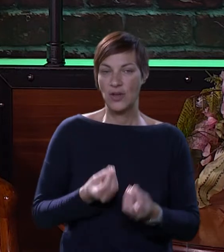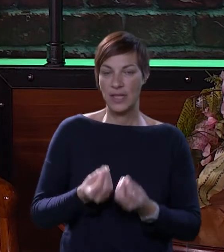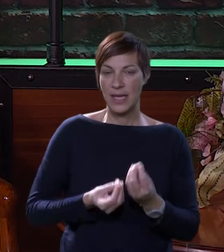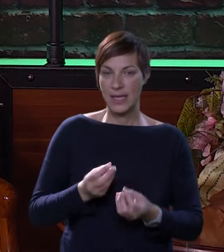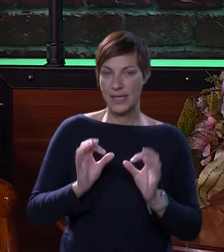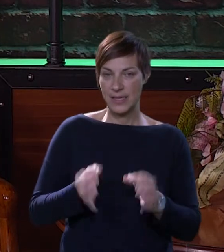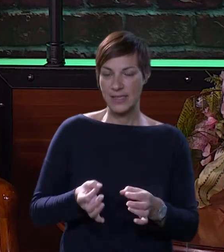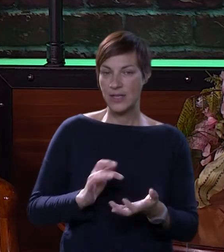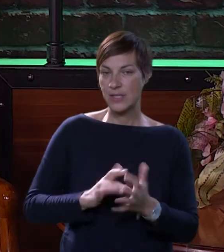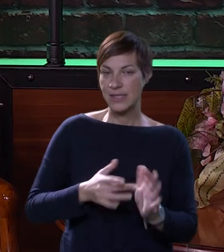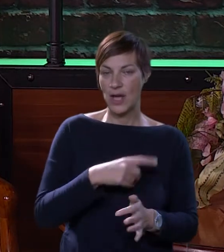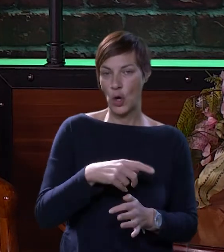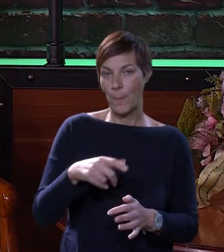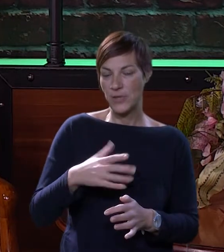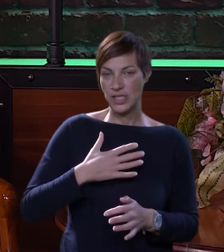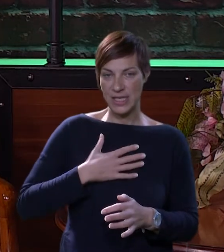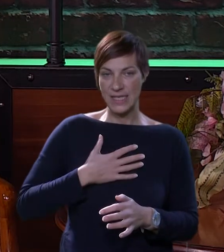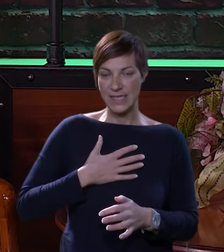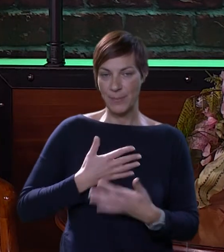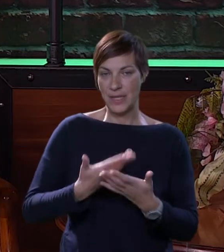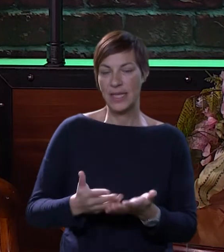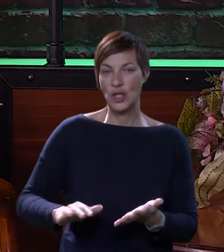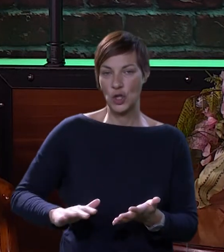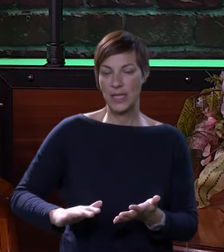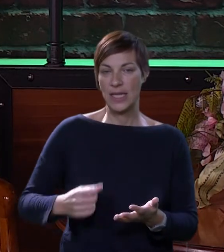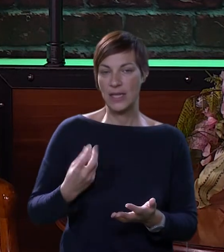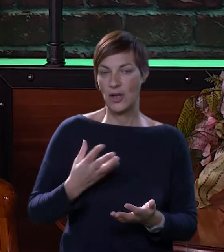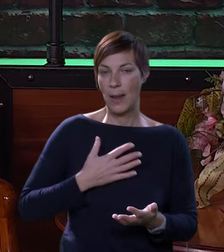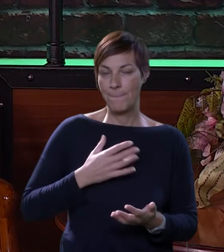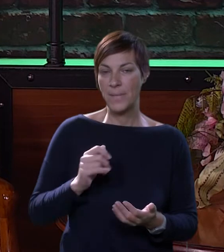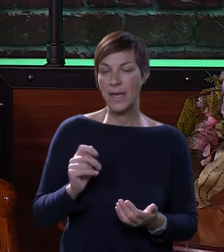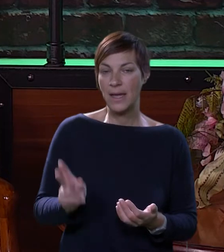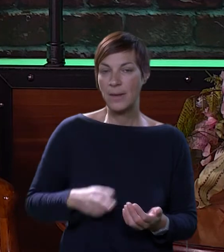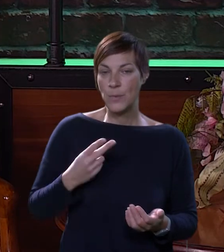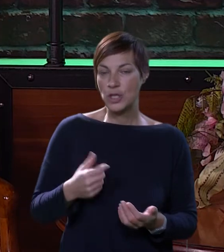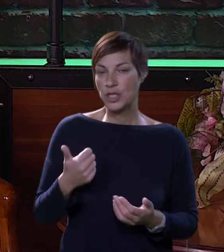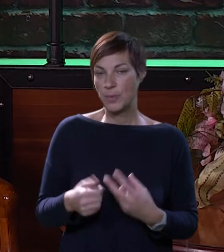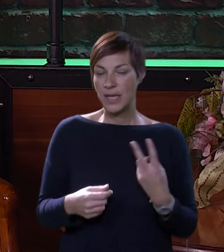igra sigurna za svakog pojedinca, za mene i za to dijete, dokle god mi poštujemo